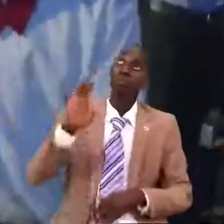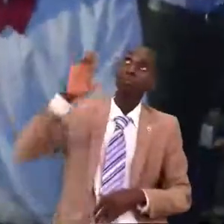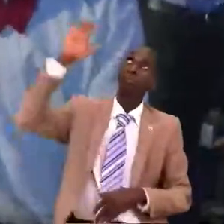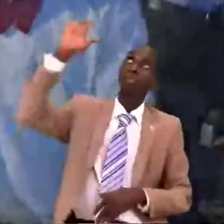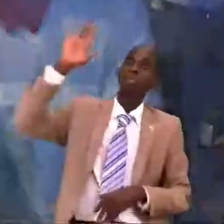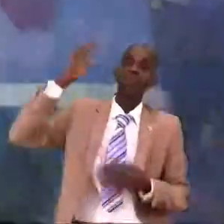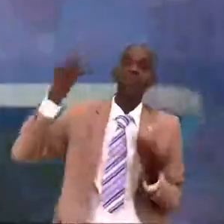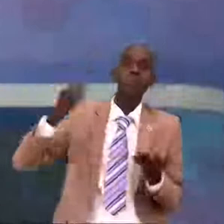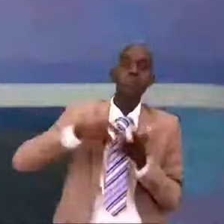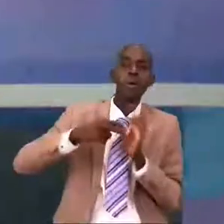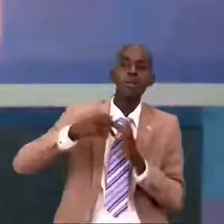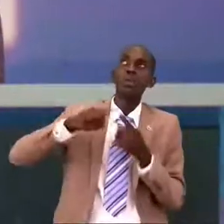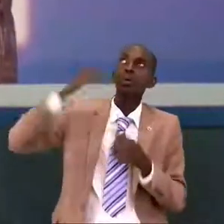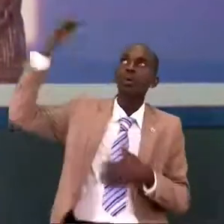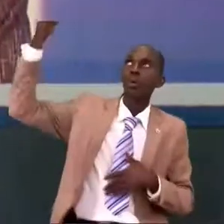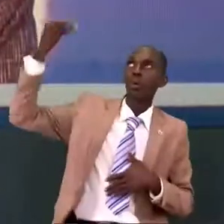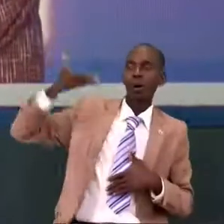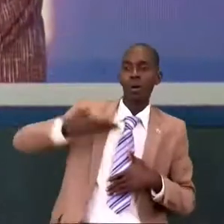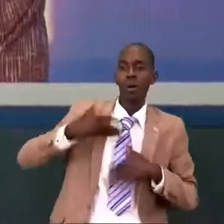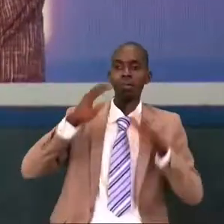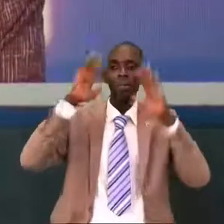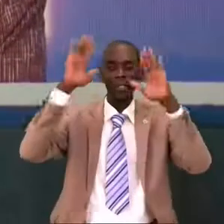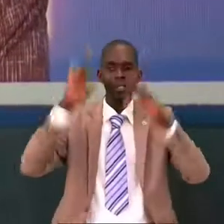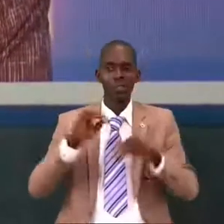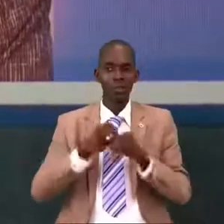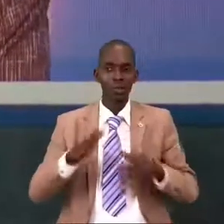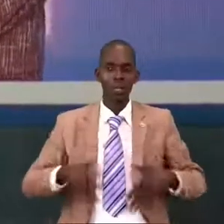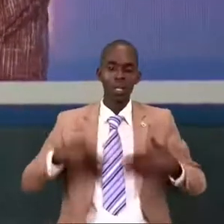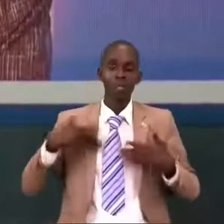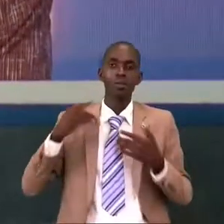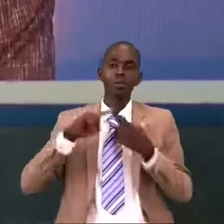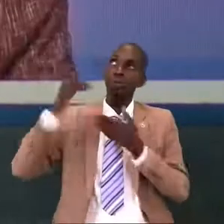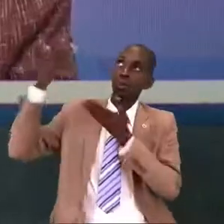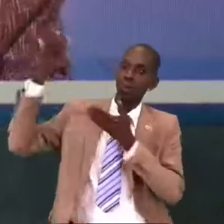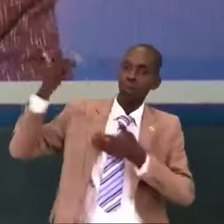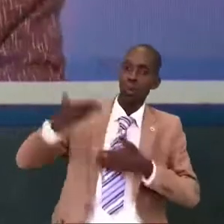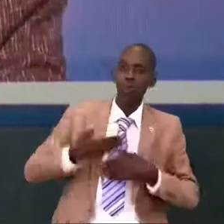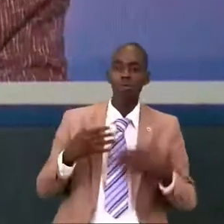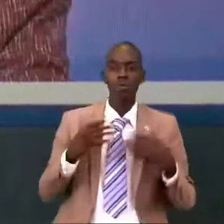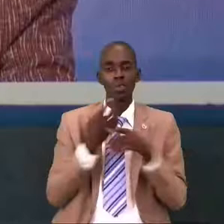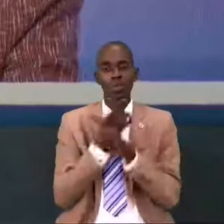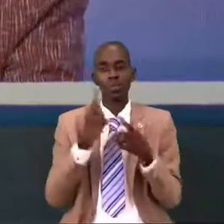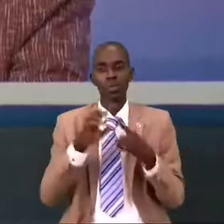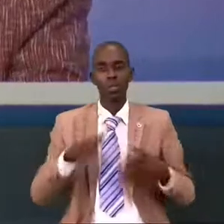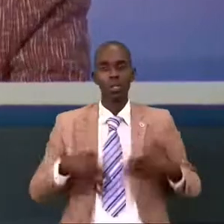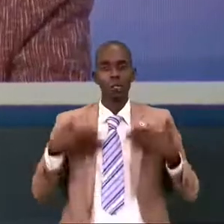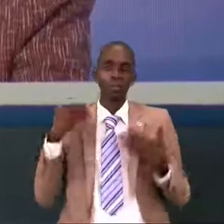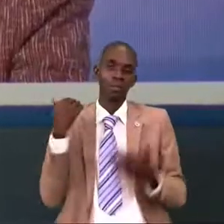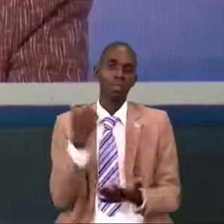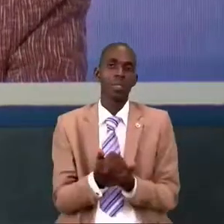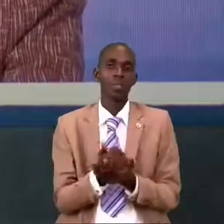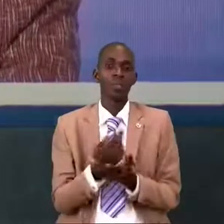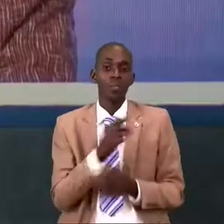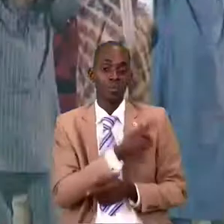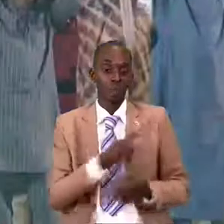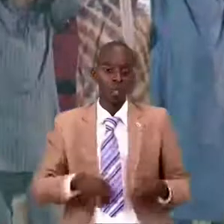Amen! Le Seigneur est prêt maintenant. Il est venu avec ton miracle. Prêt à recevoir. Prépare-toi à recevoir.